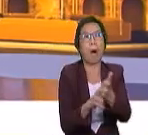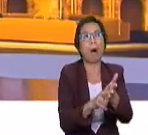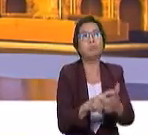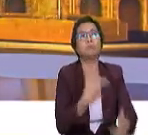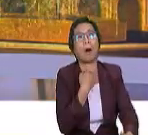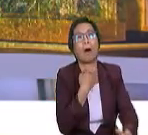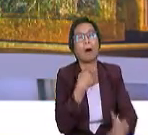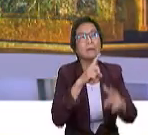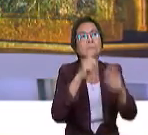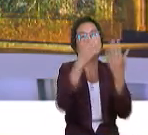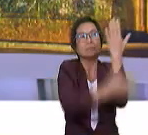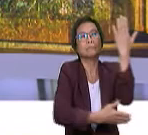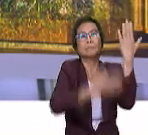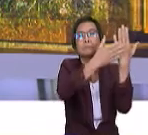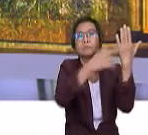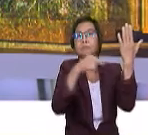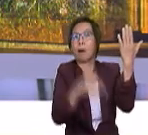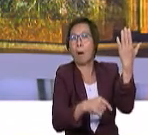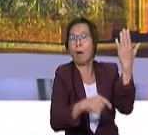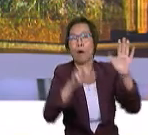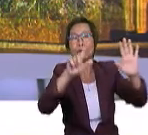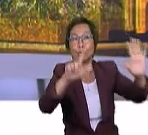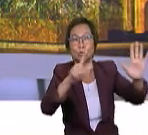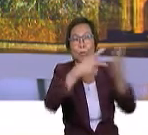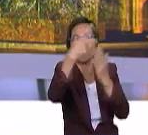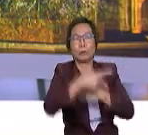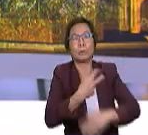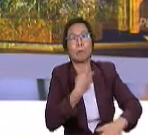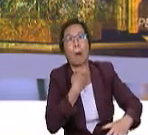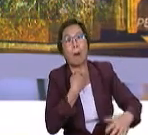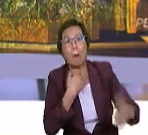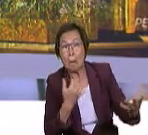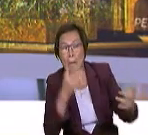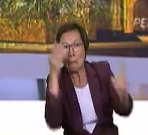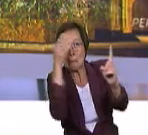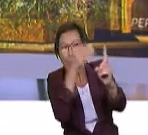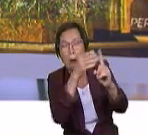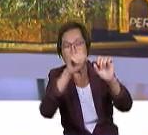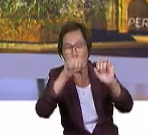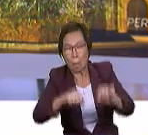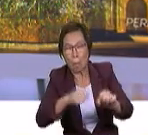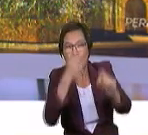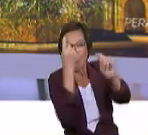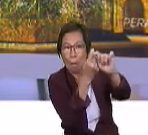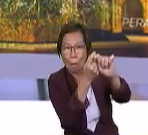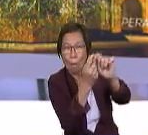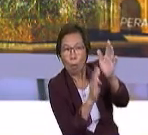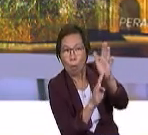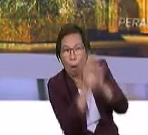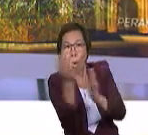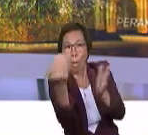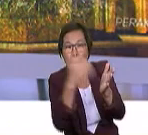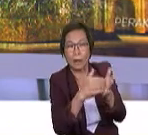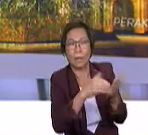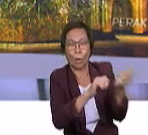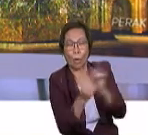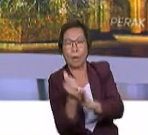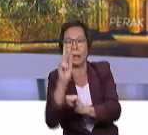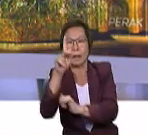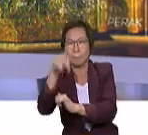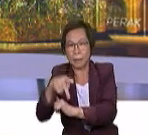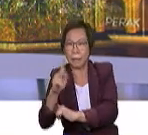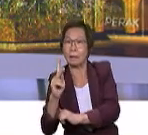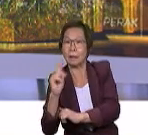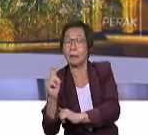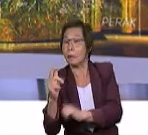di semenanjung Malaysia. 7 daripada projek terbengkalai itu disasar dipulihkan tahun ini oleh Kementerian Perumahan dan Kerajaan